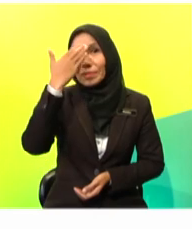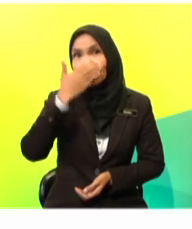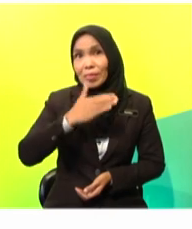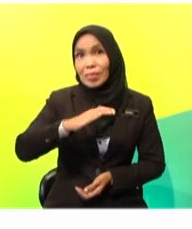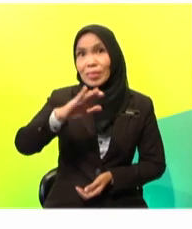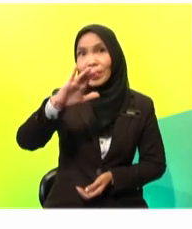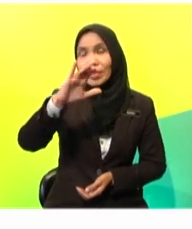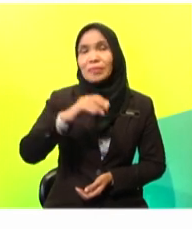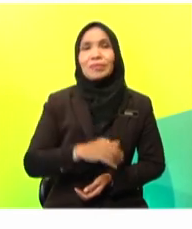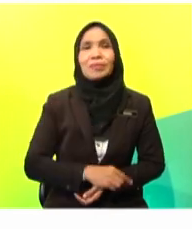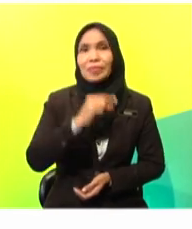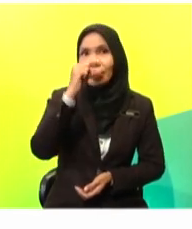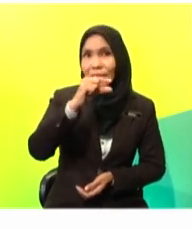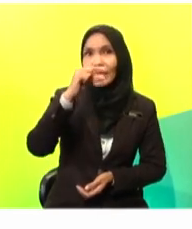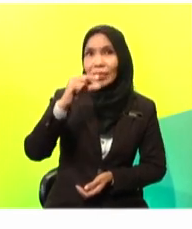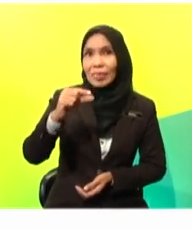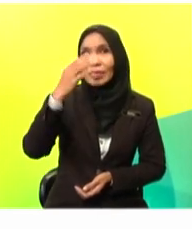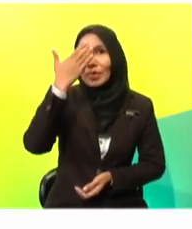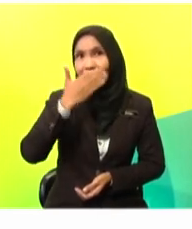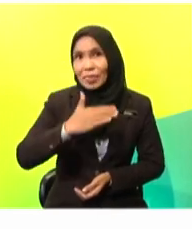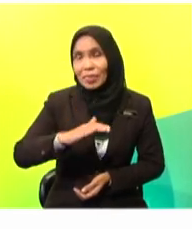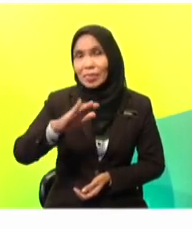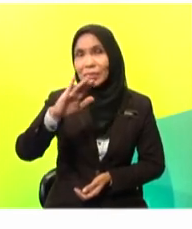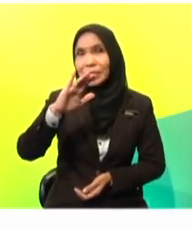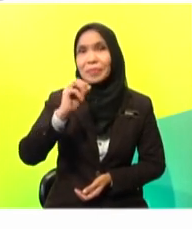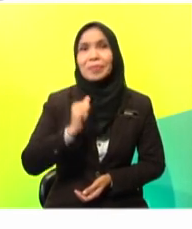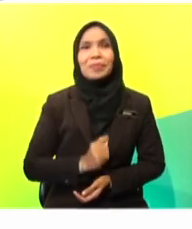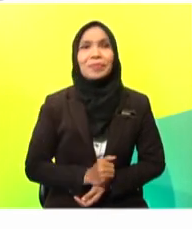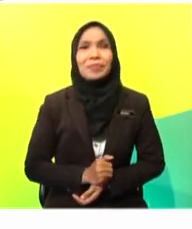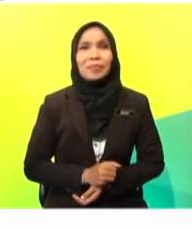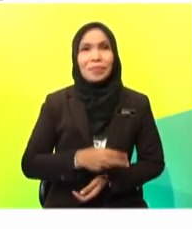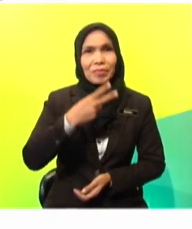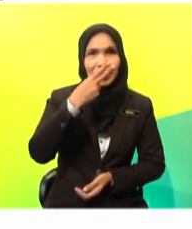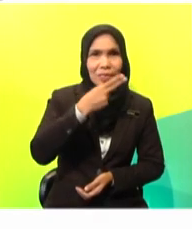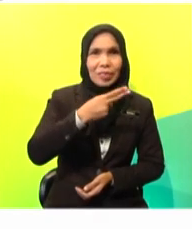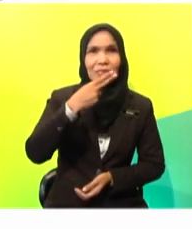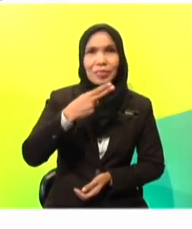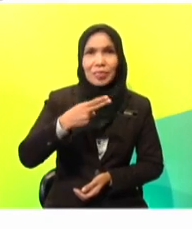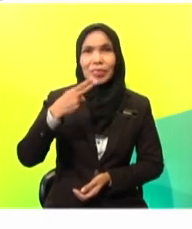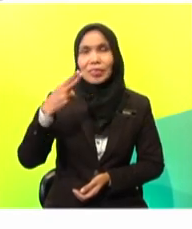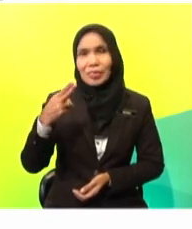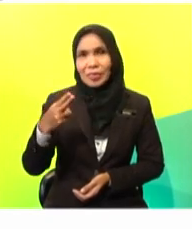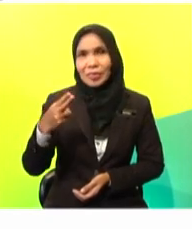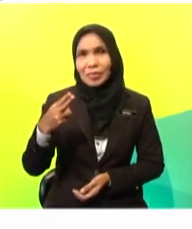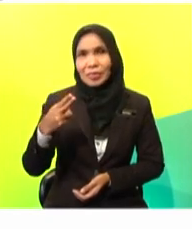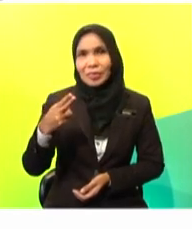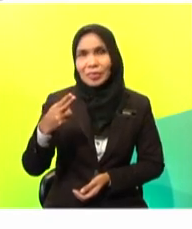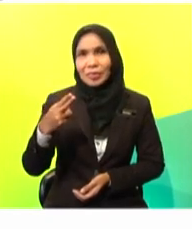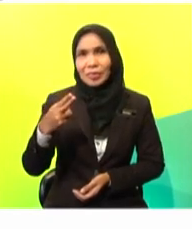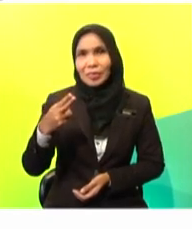gajah-gajah Cicik aja hei hei Harimau